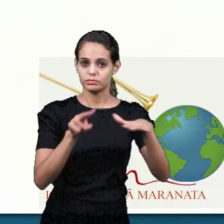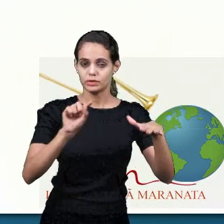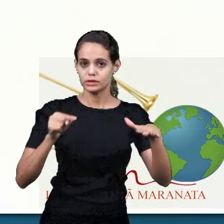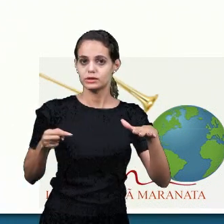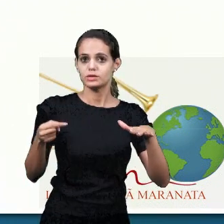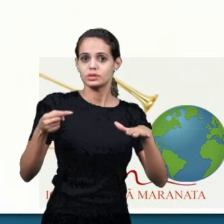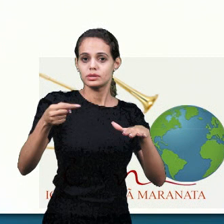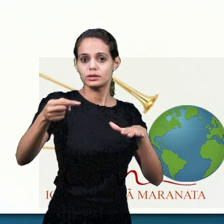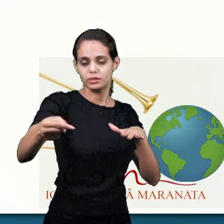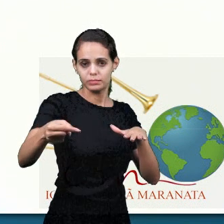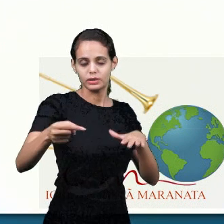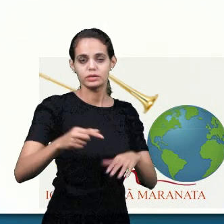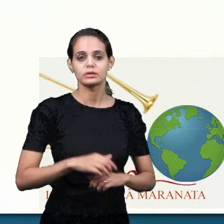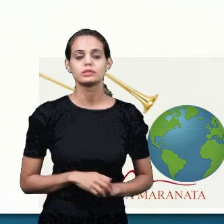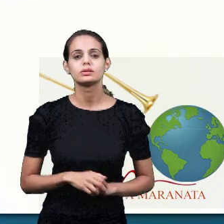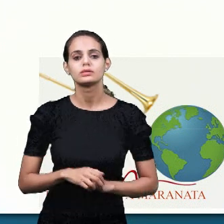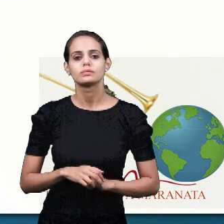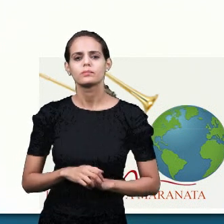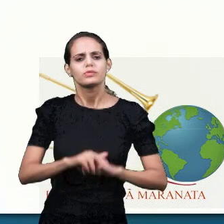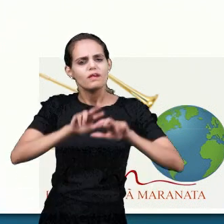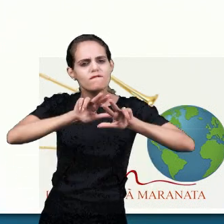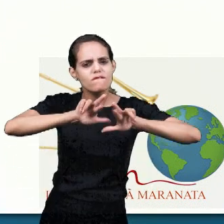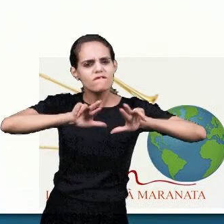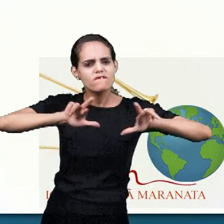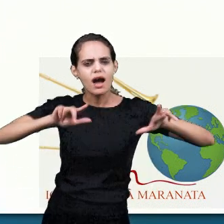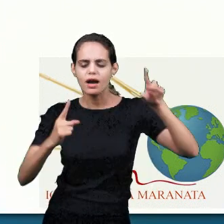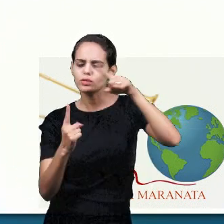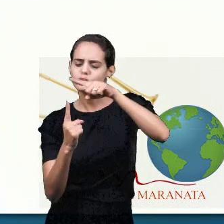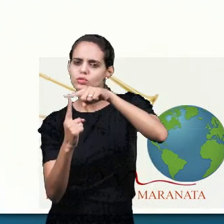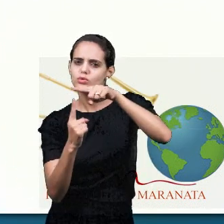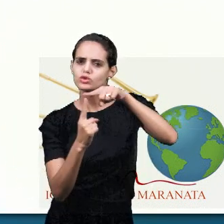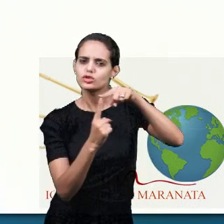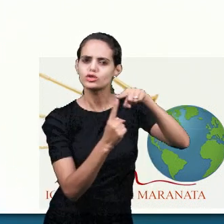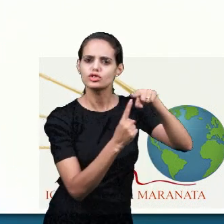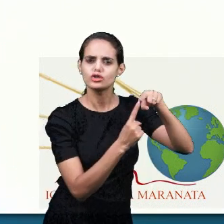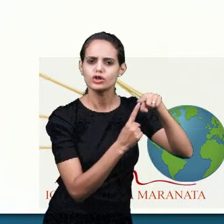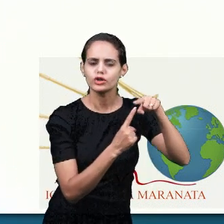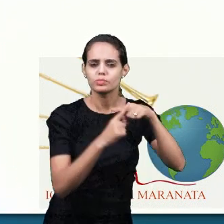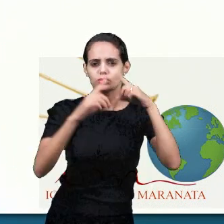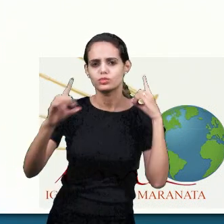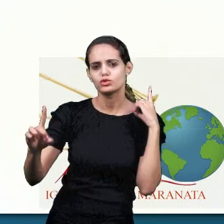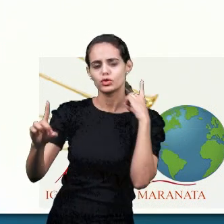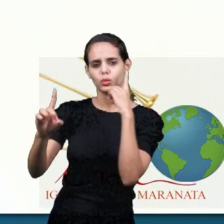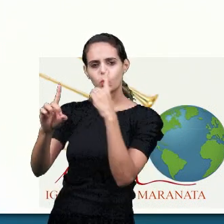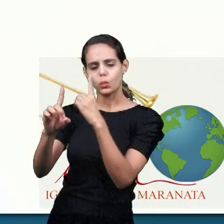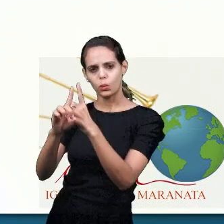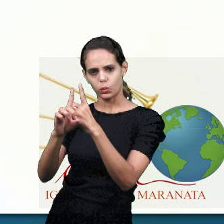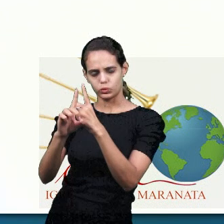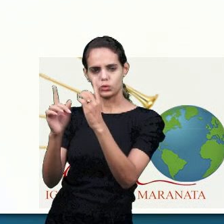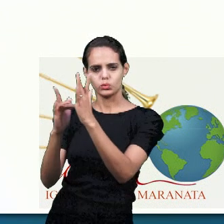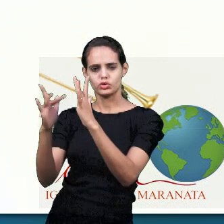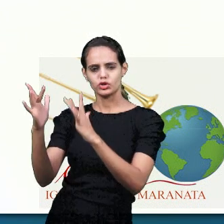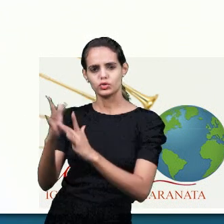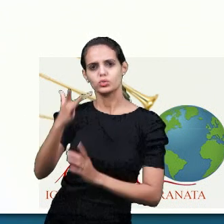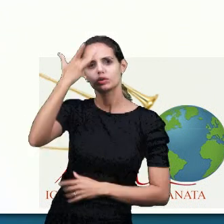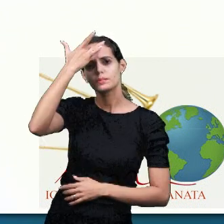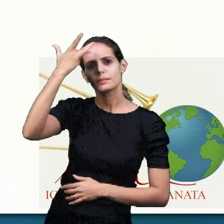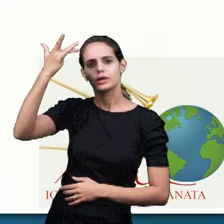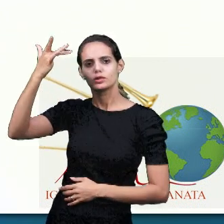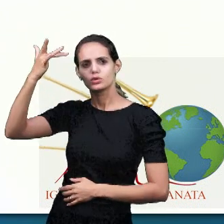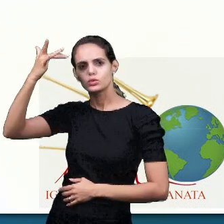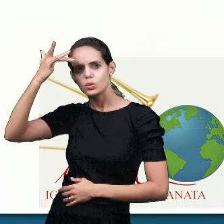diverses rencontres du Seigneur Jésus avec des personnes, des groupes et des foules, en mettant en évidence les